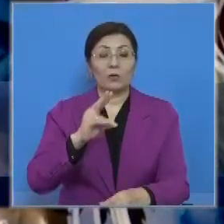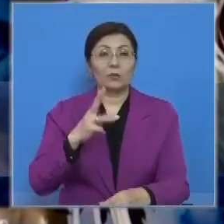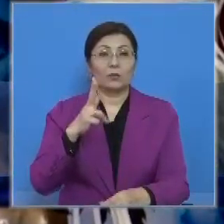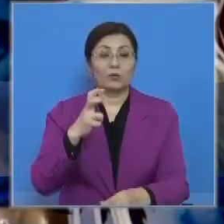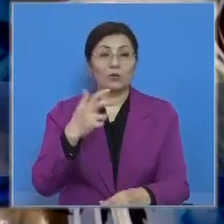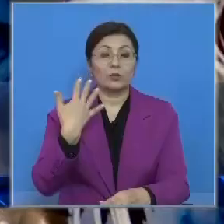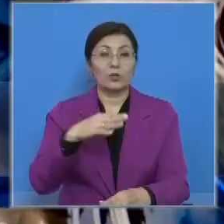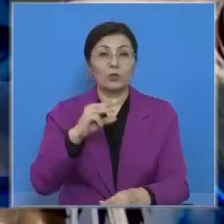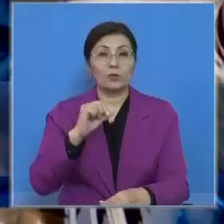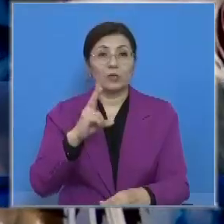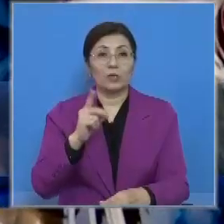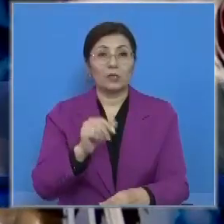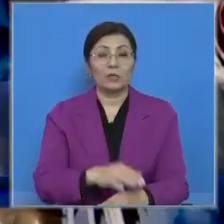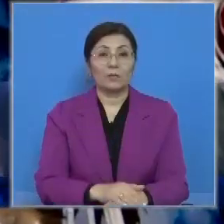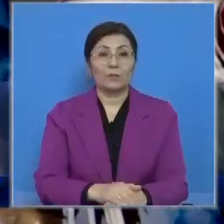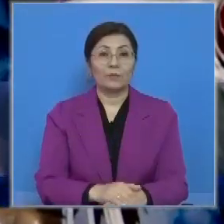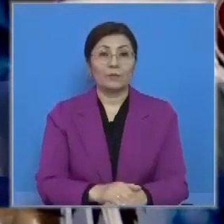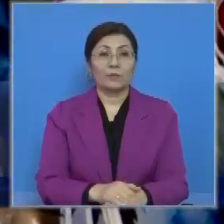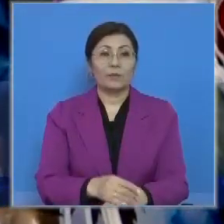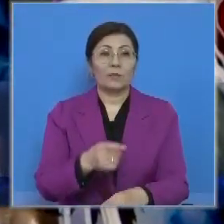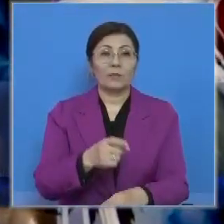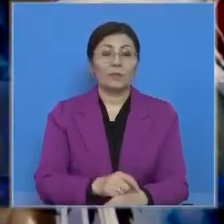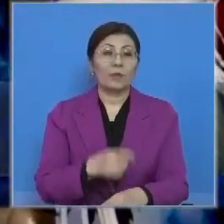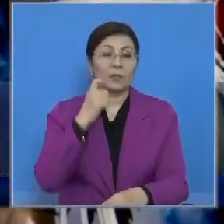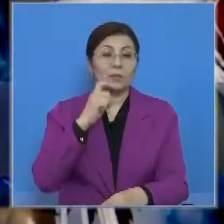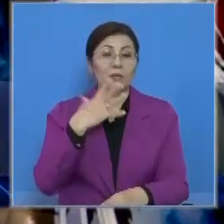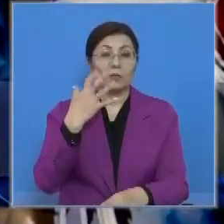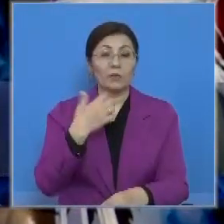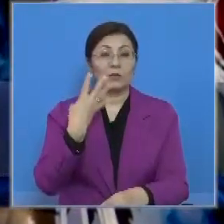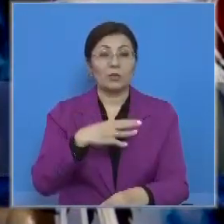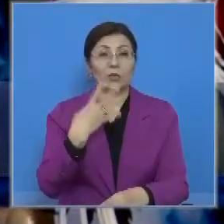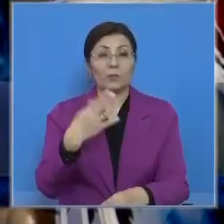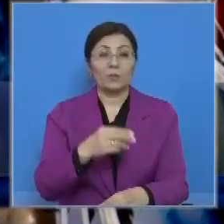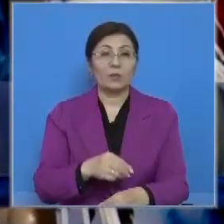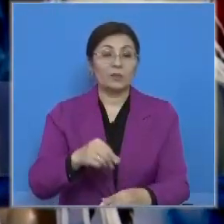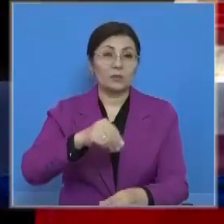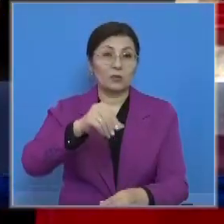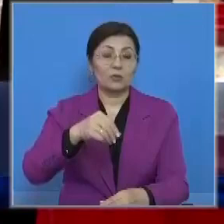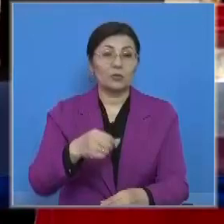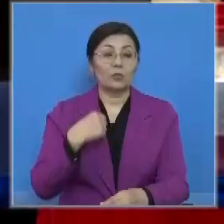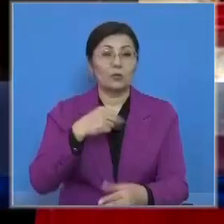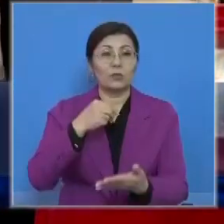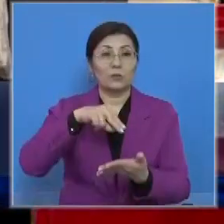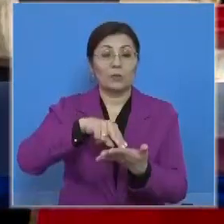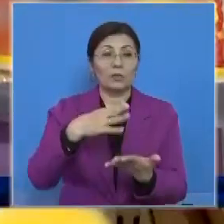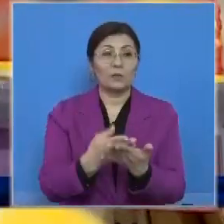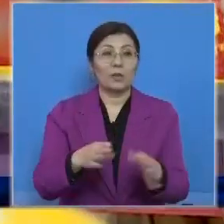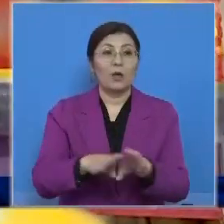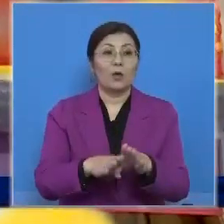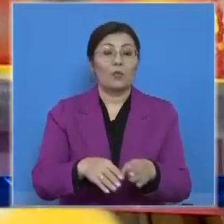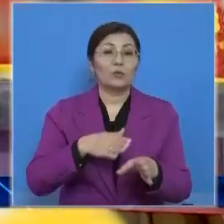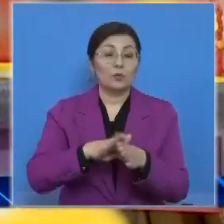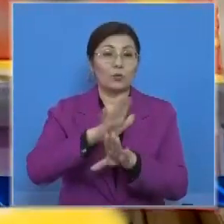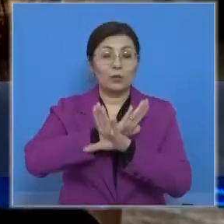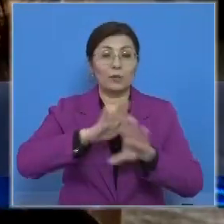енді 545 болады, қазір пока жоқ, 545. Дос өзің цынасында. Дегенмен талапқа бағынбайтындар